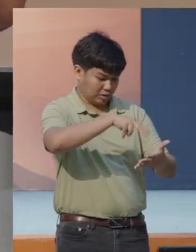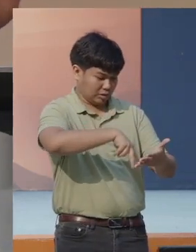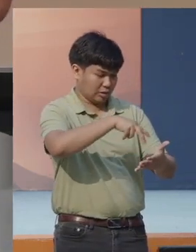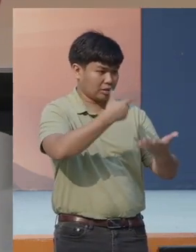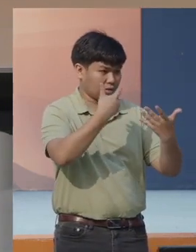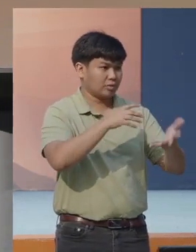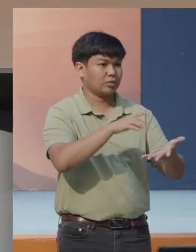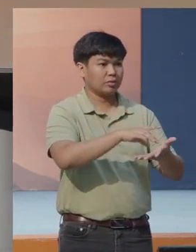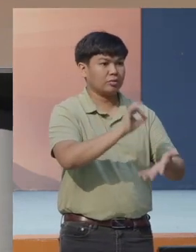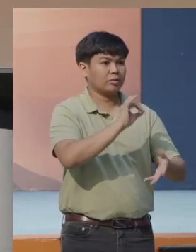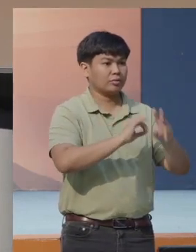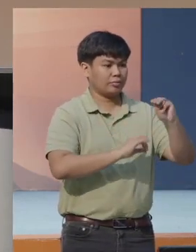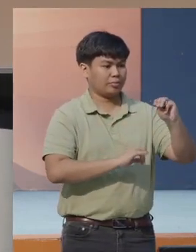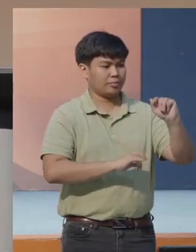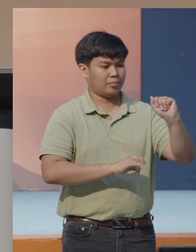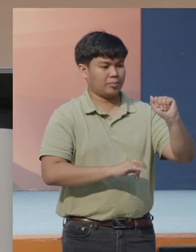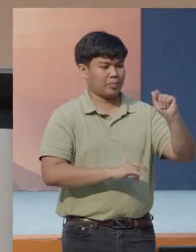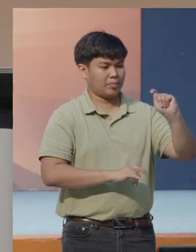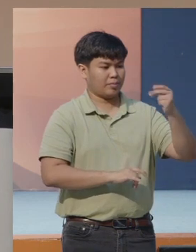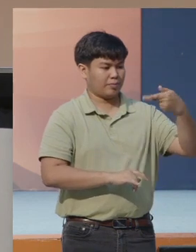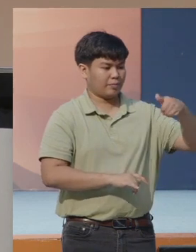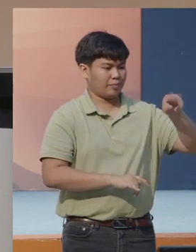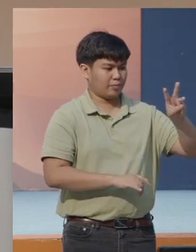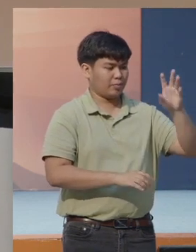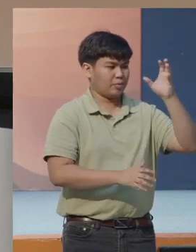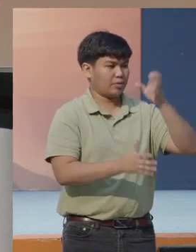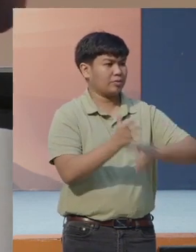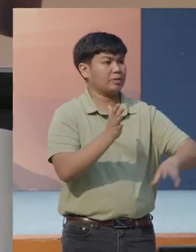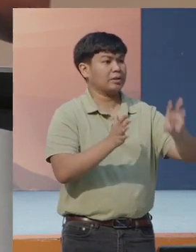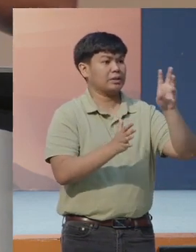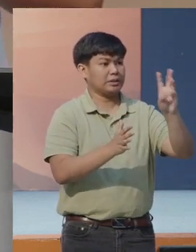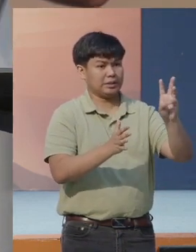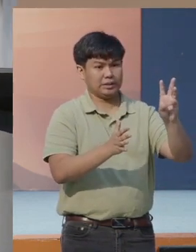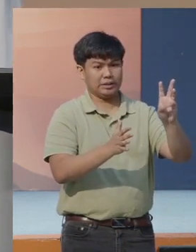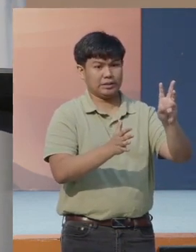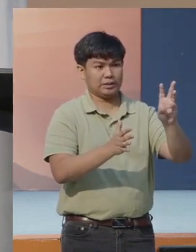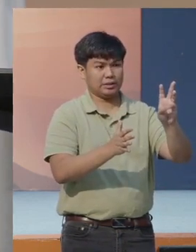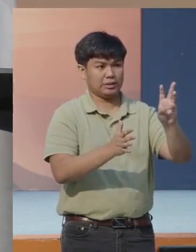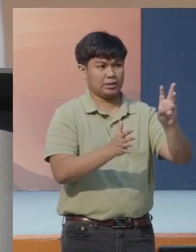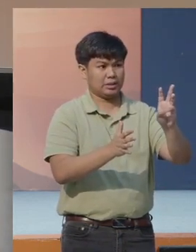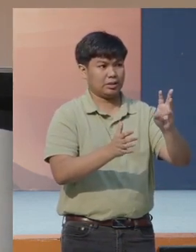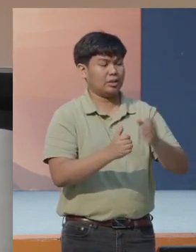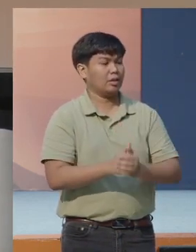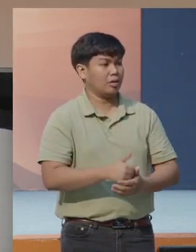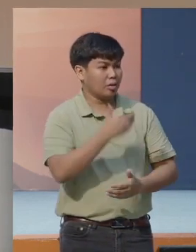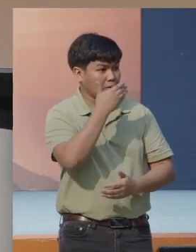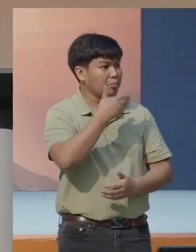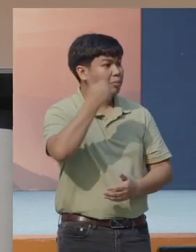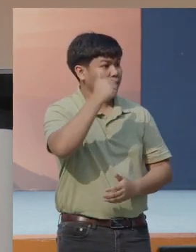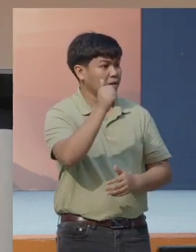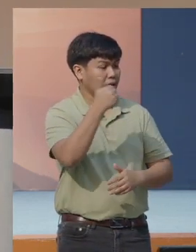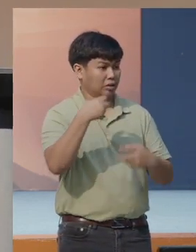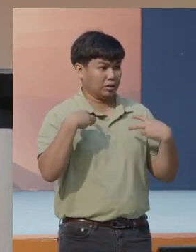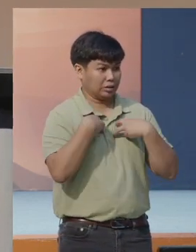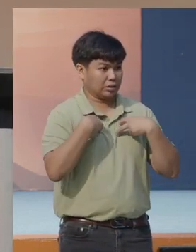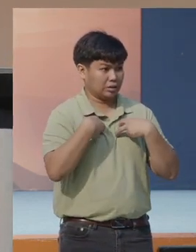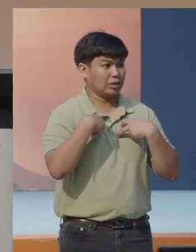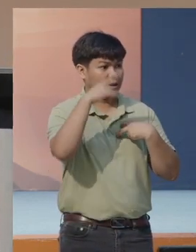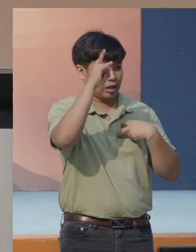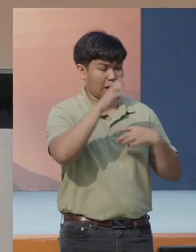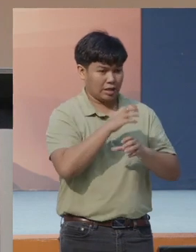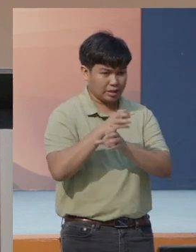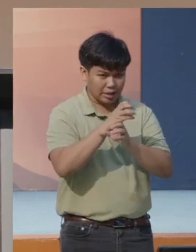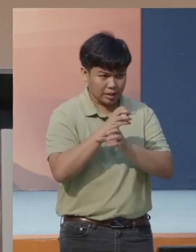nakita niya yung Matthew 6:26. Kung saan nakalagay doon, o buti pa nga yung mga hayop eh. Inaalagaan ng Diyos